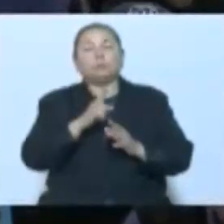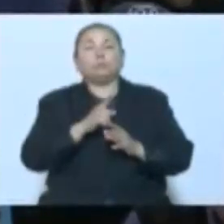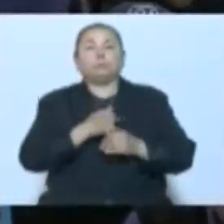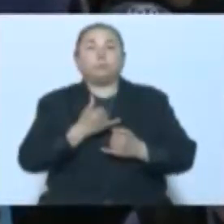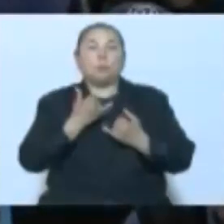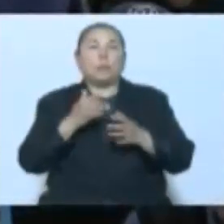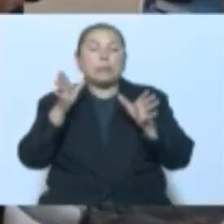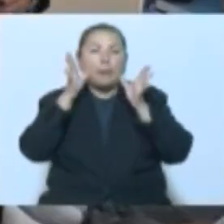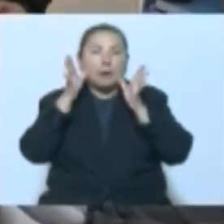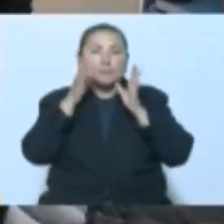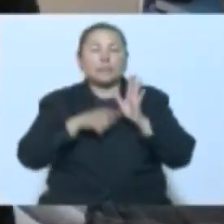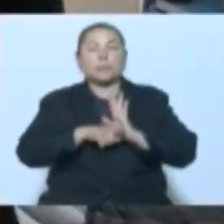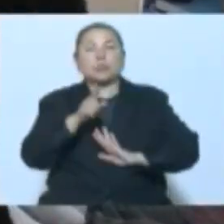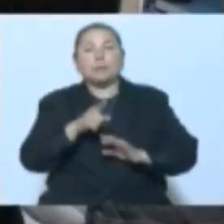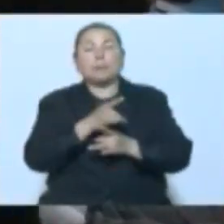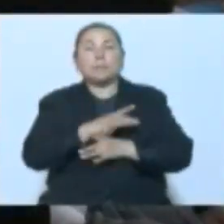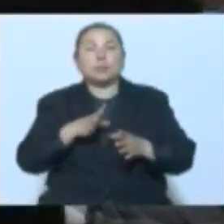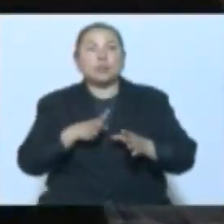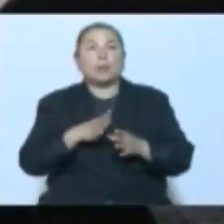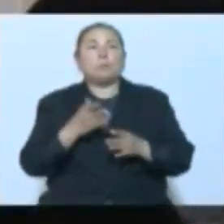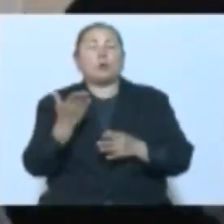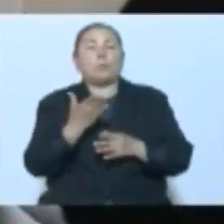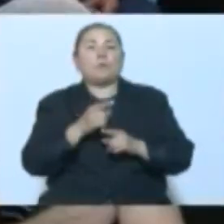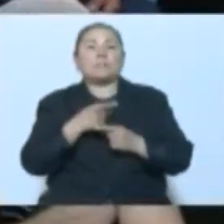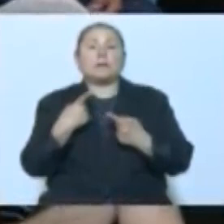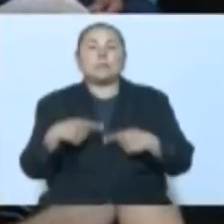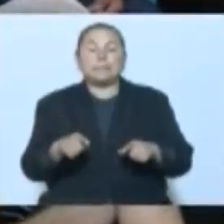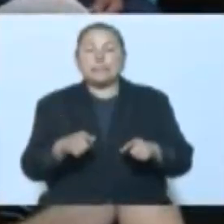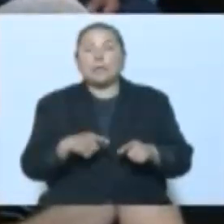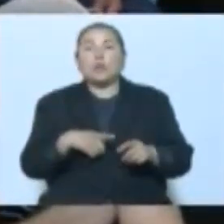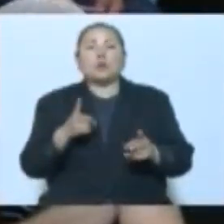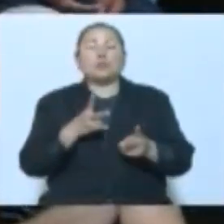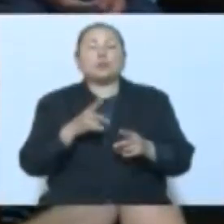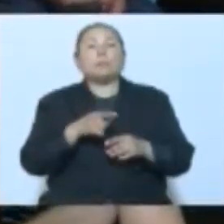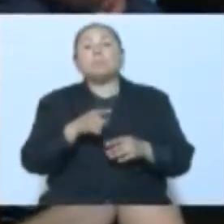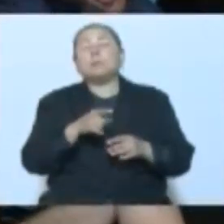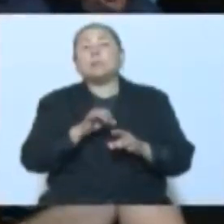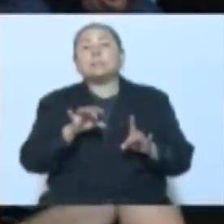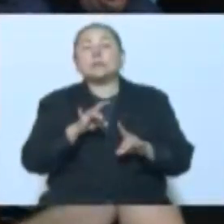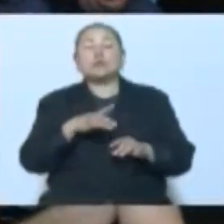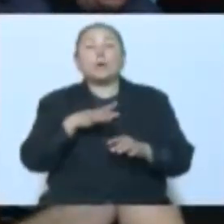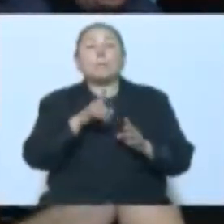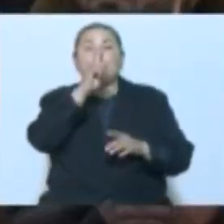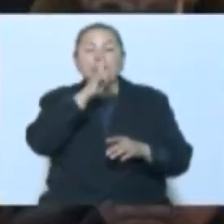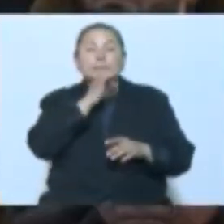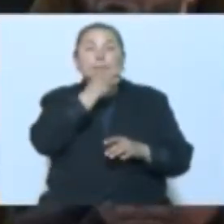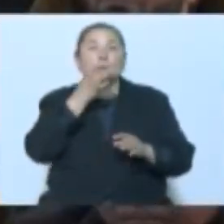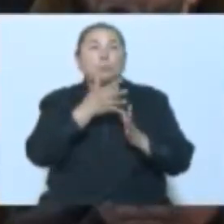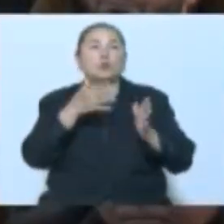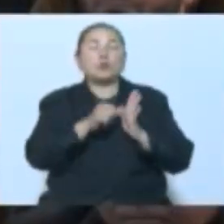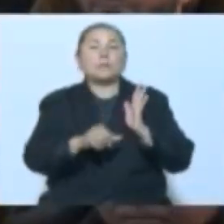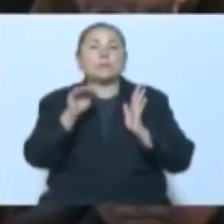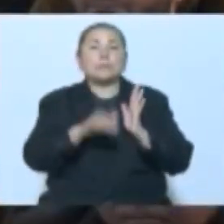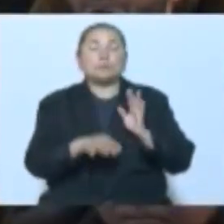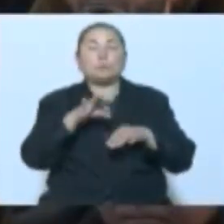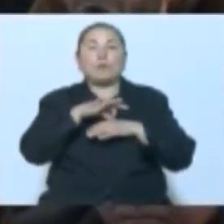зависимости от местонахождения региона начало праздничной проповеди отличается. Стоит отметить, что в месяц Рамадан для более 60 тысяч человек